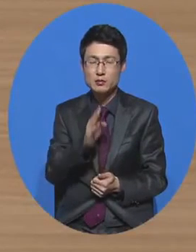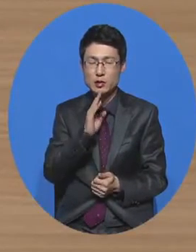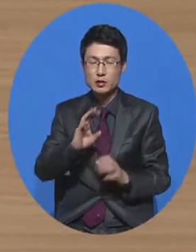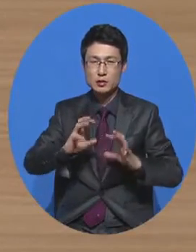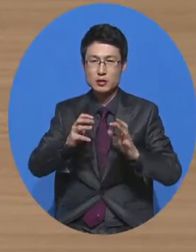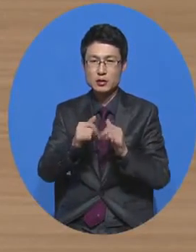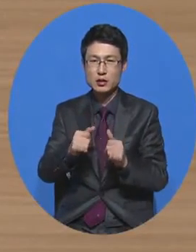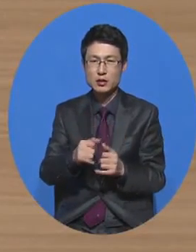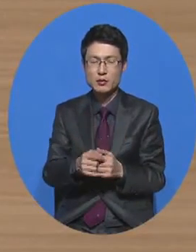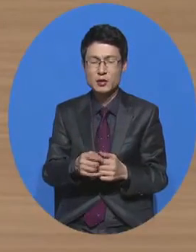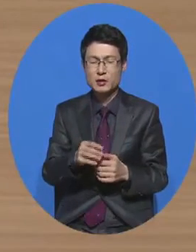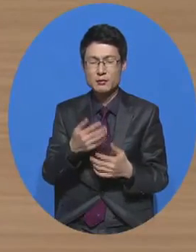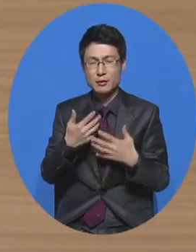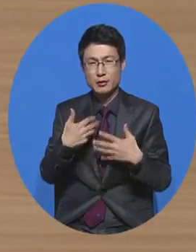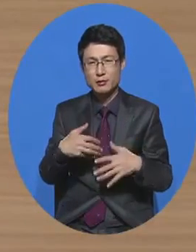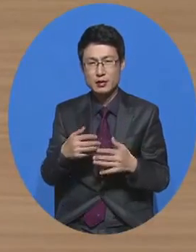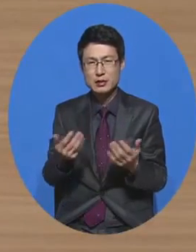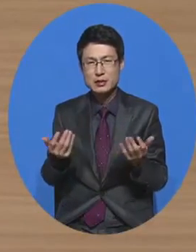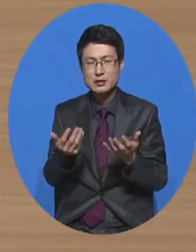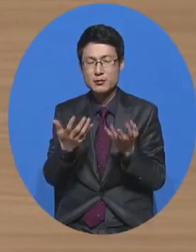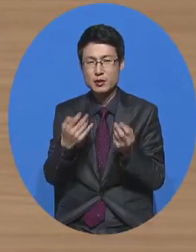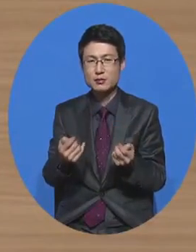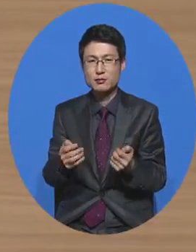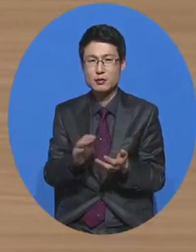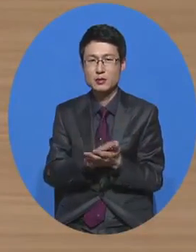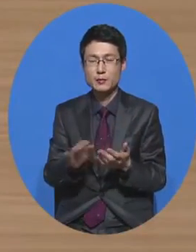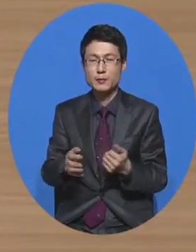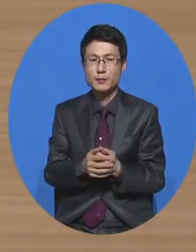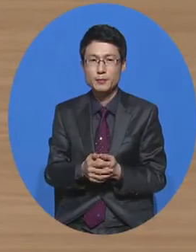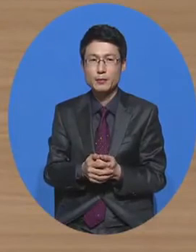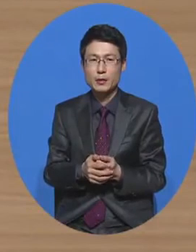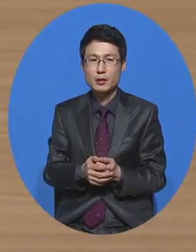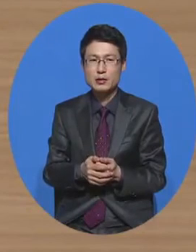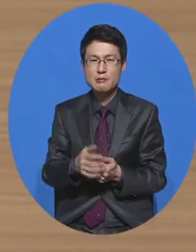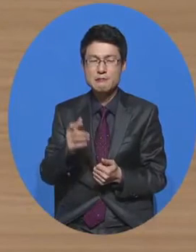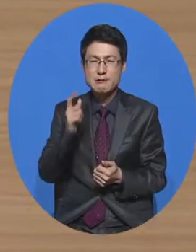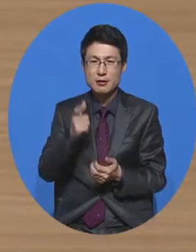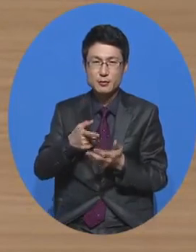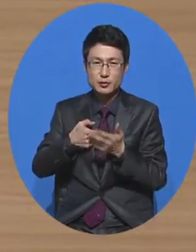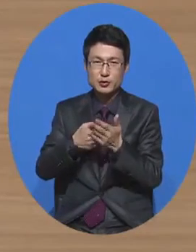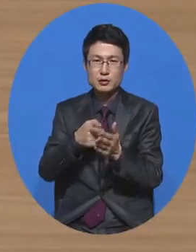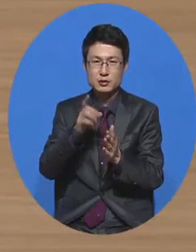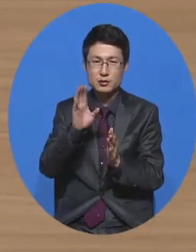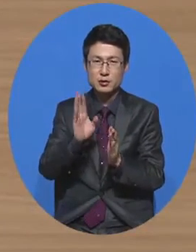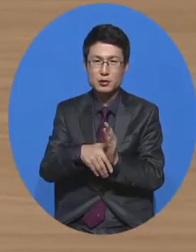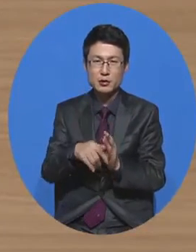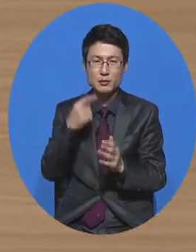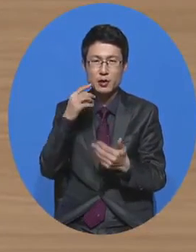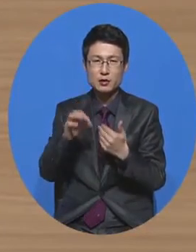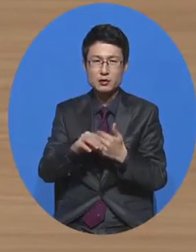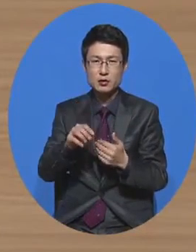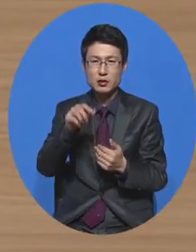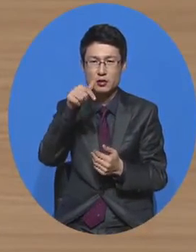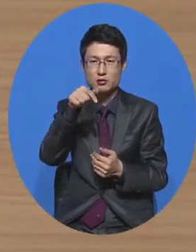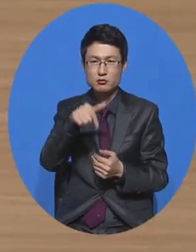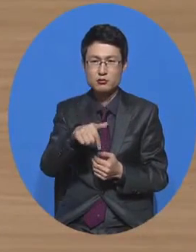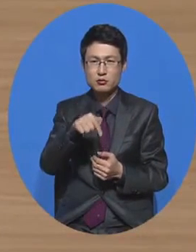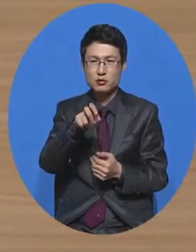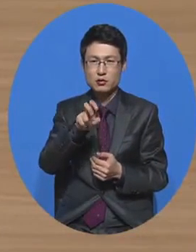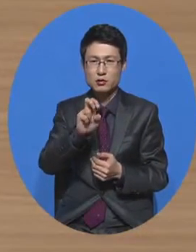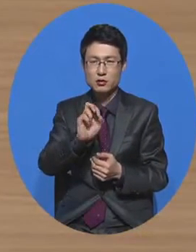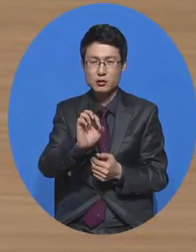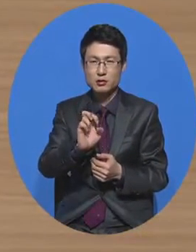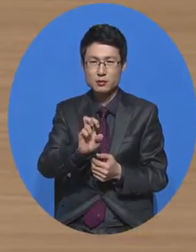피곤합니다 해야 할 일이 너무 많은데요 그래도 강행해 쓸 경우 예를 들면 9 껌 정 같은 경우는 현재는